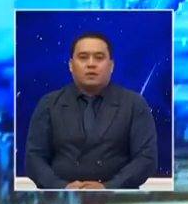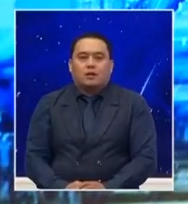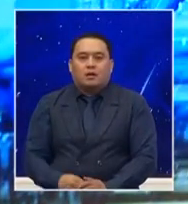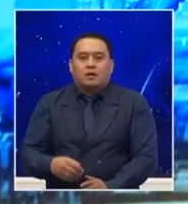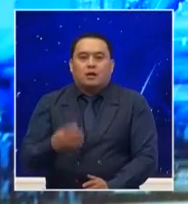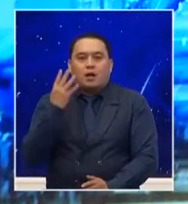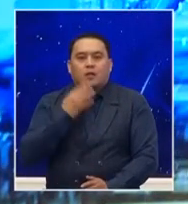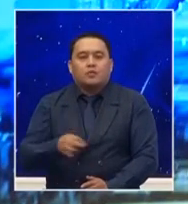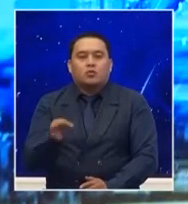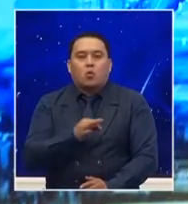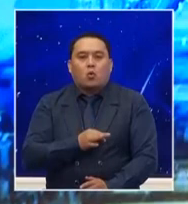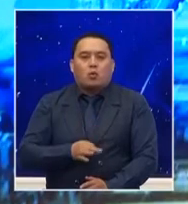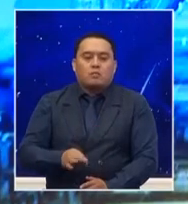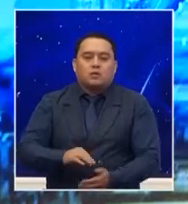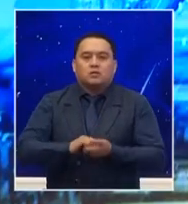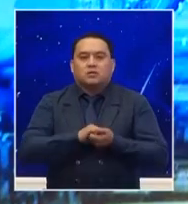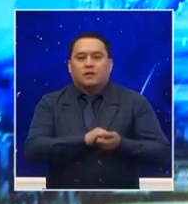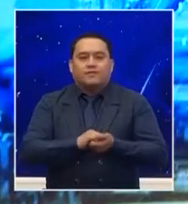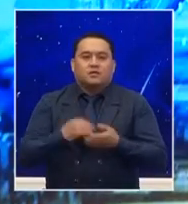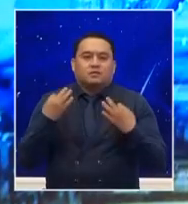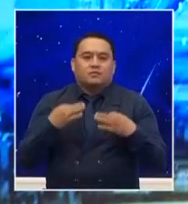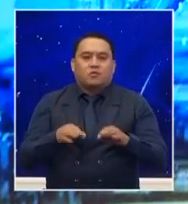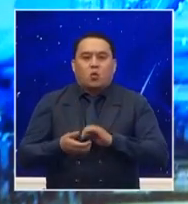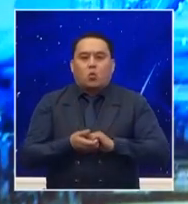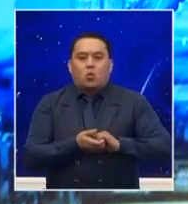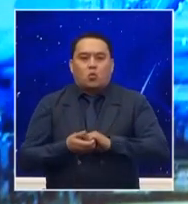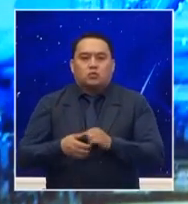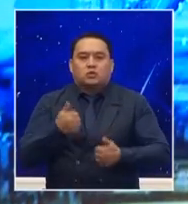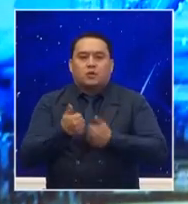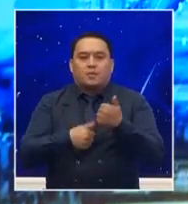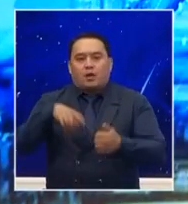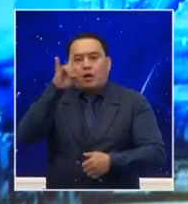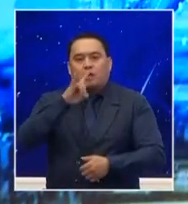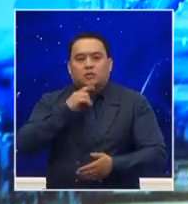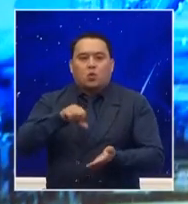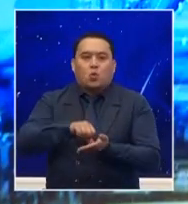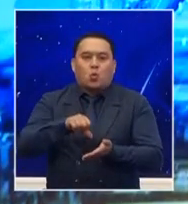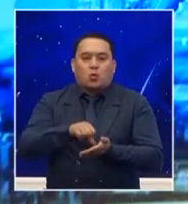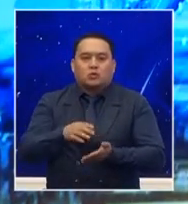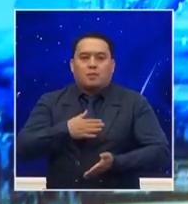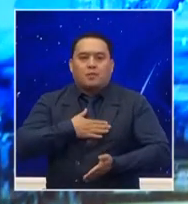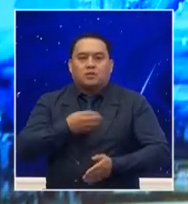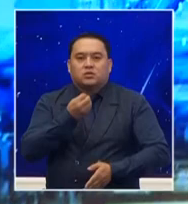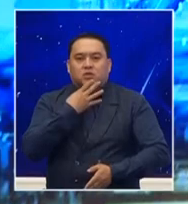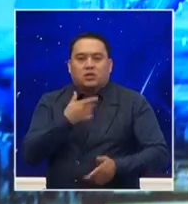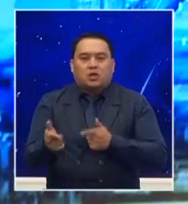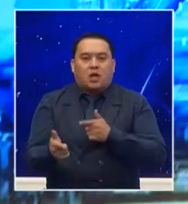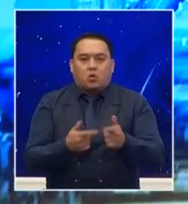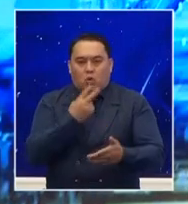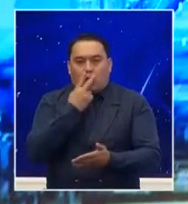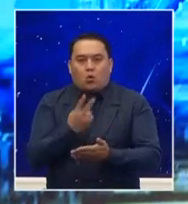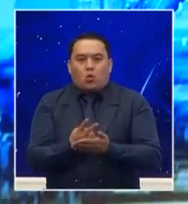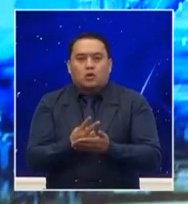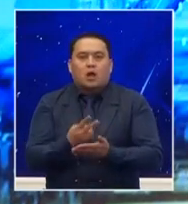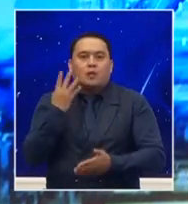Жуырда Алматыда грек-рим, еркін және әйелдер күресінен Қазақстан чемпионат өтті. Ел біріншілігінде жерлестеріміз жақсы дайындық деңгейін